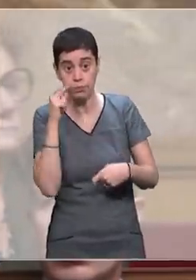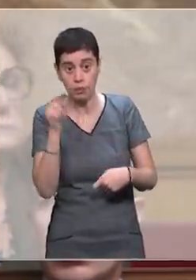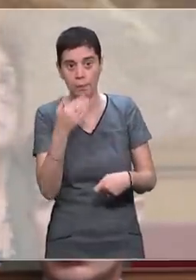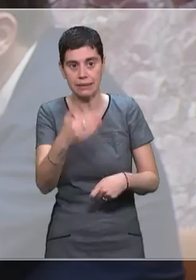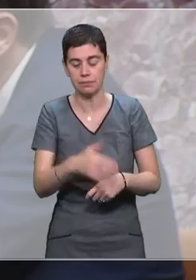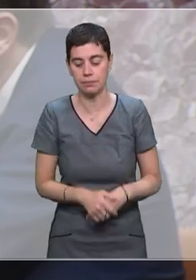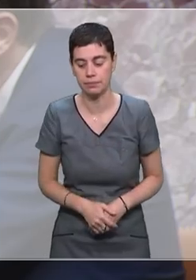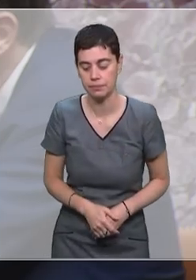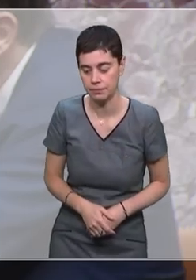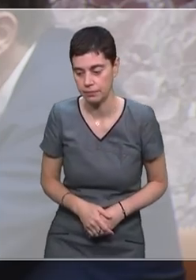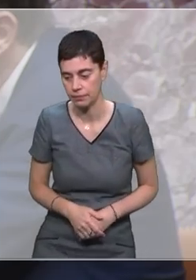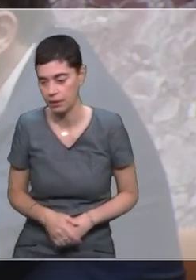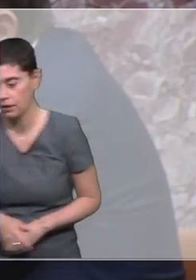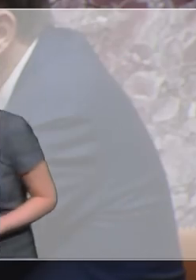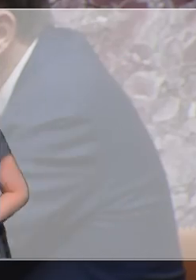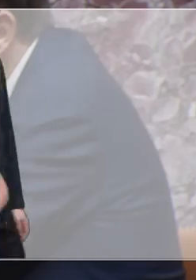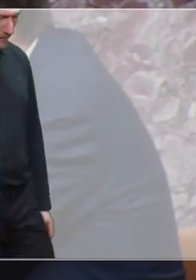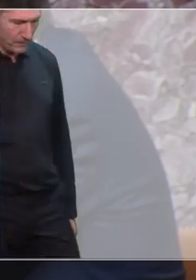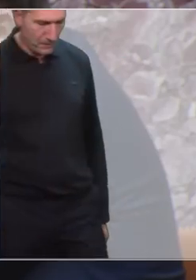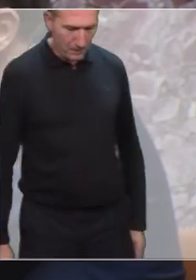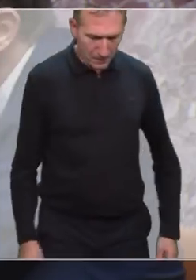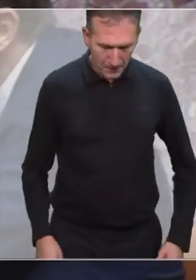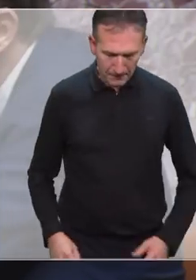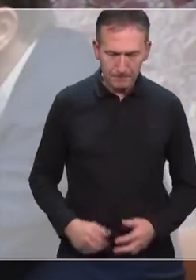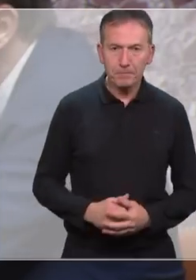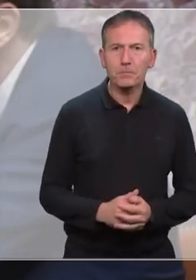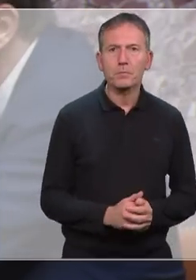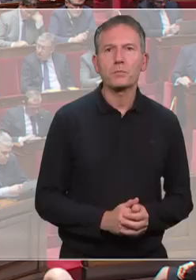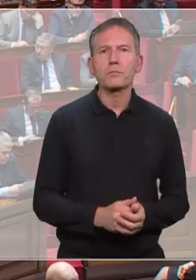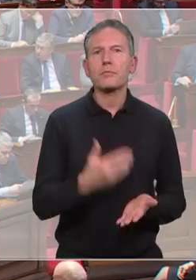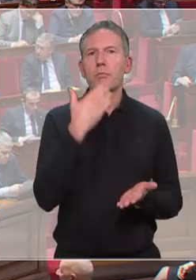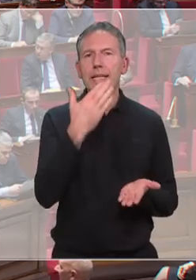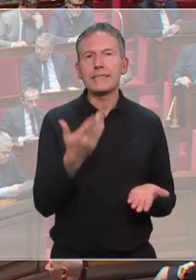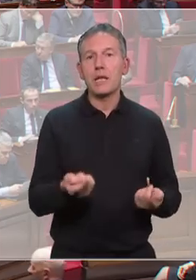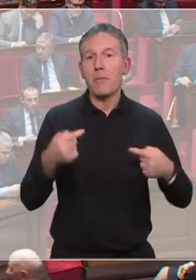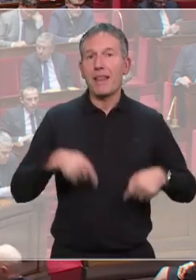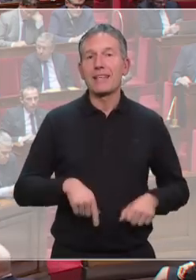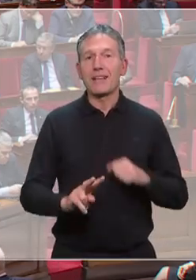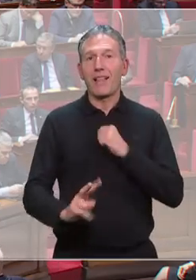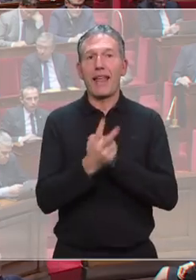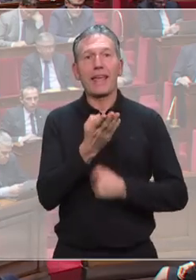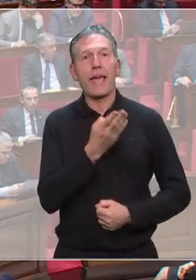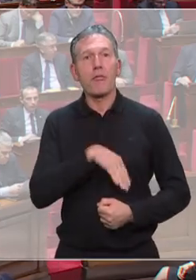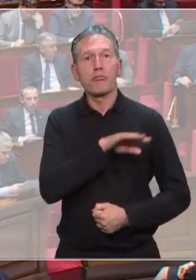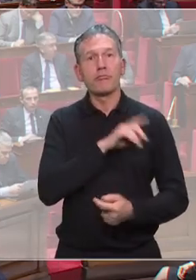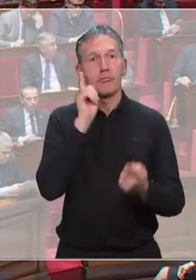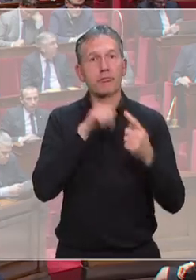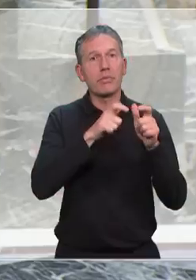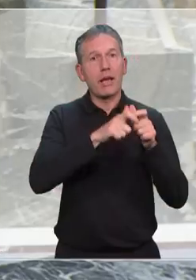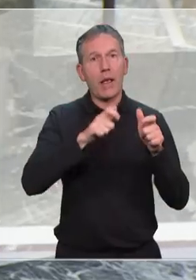remercie. Merci beaucoup. La parole est à Monsieur Roland Lescure, ministre délégué en charge de l'Industrie. Madame la